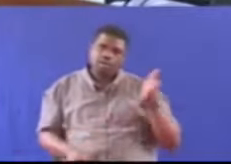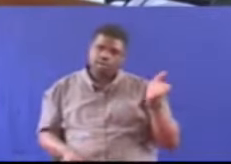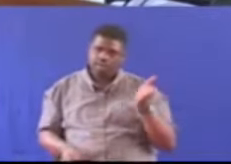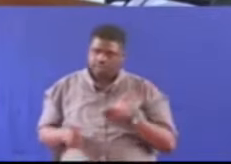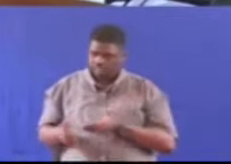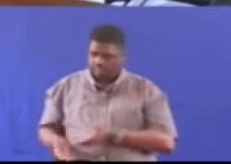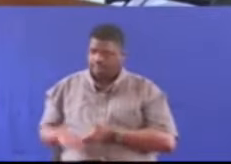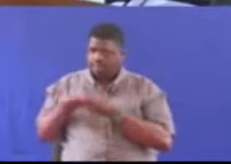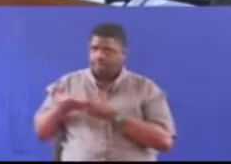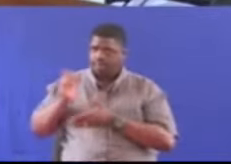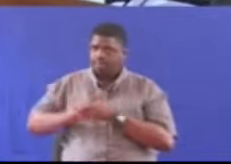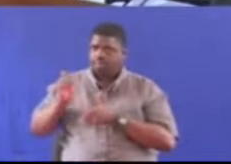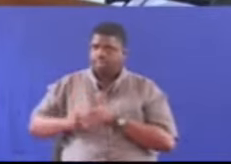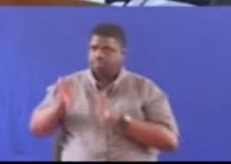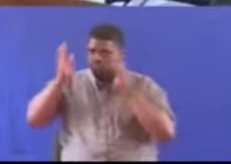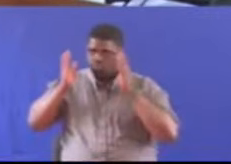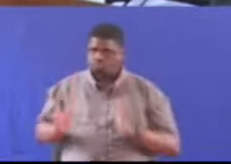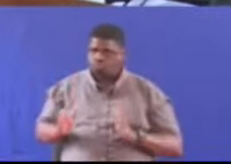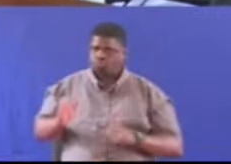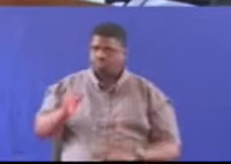Katibu Mkuu CCM Zanzibar,